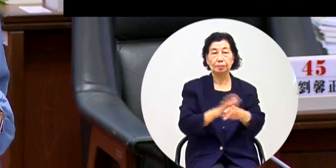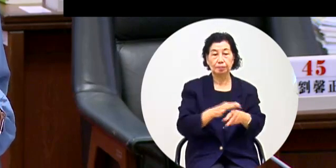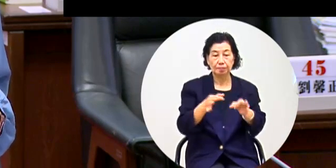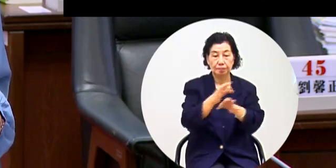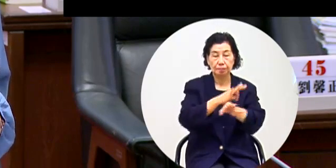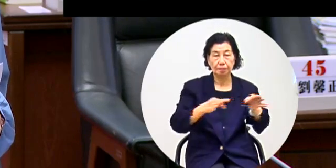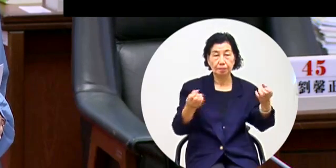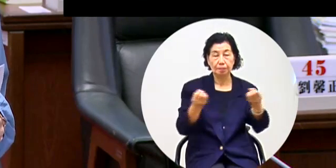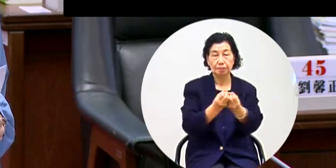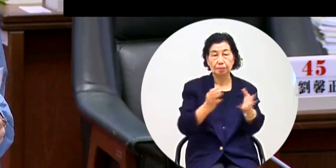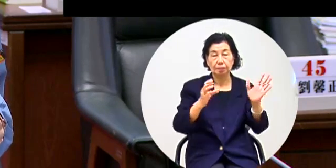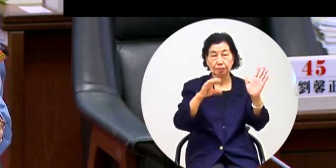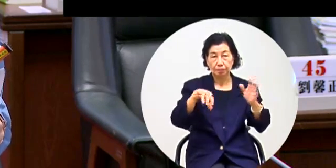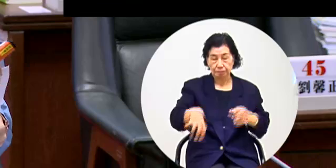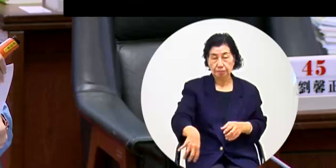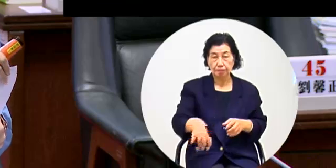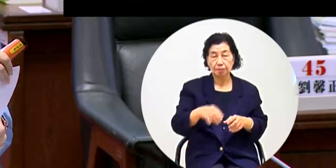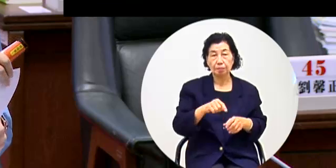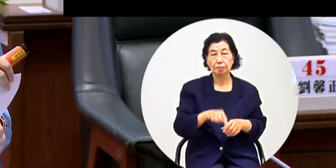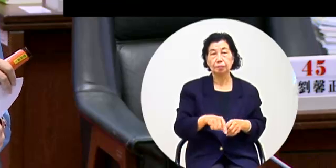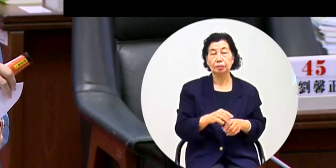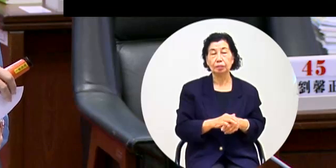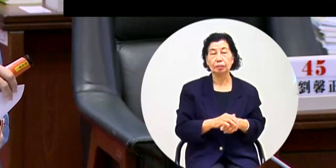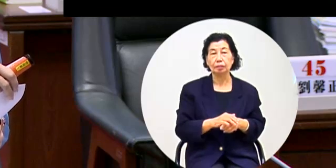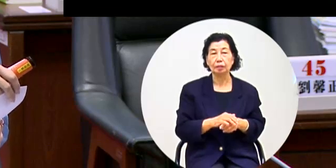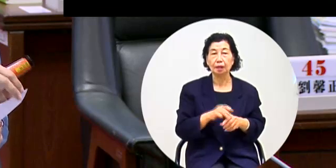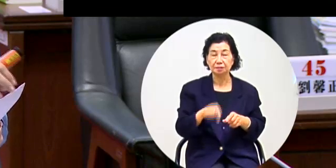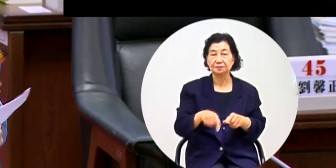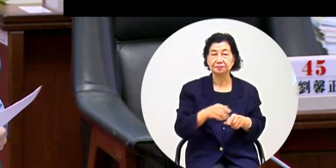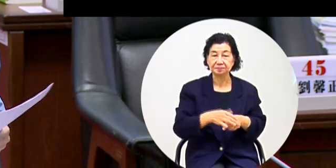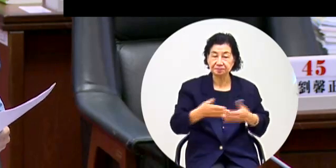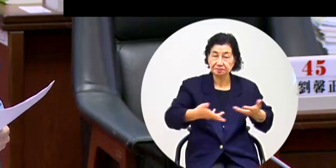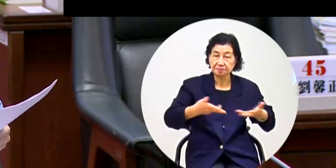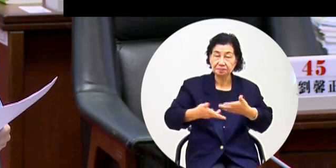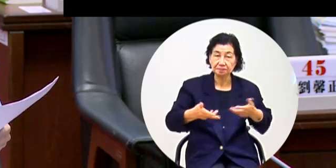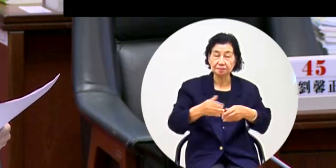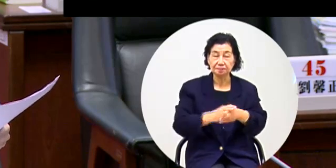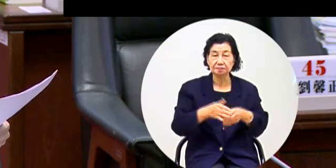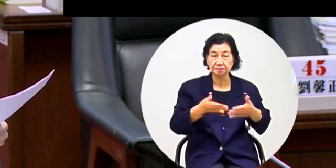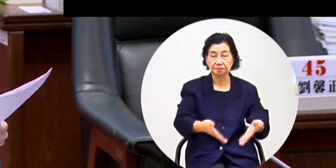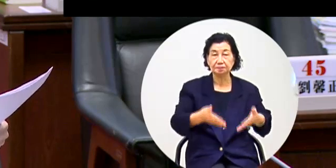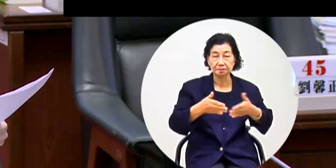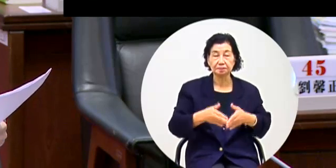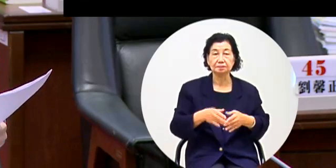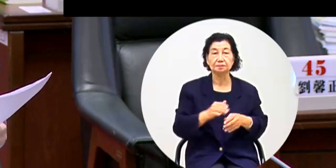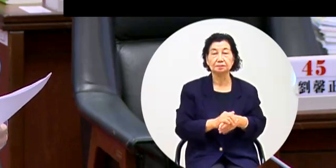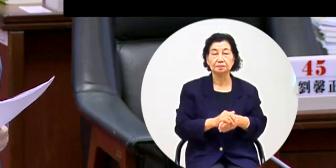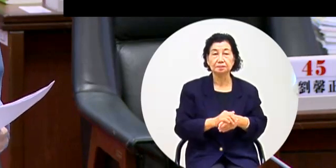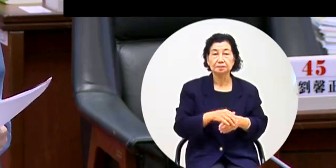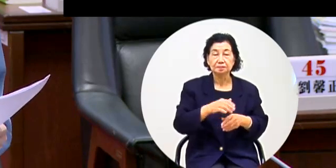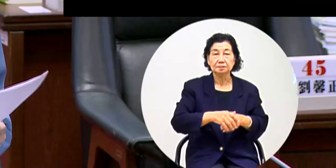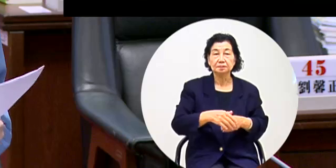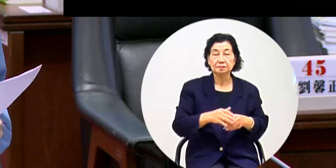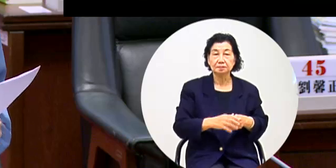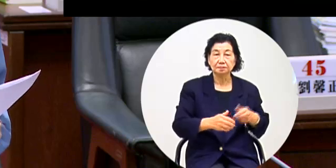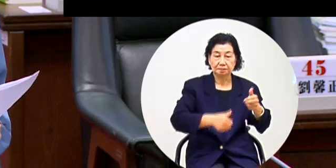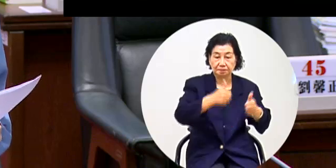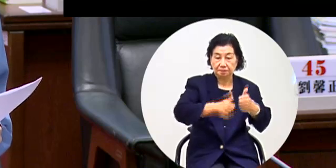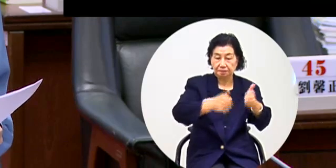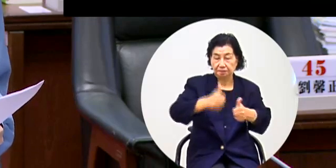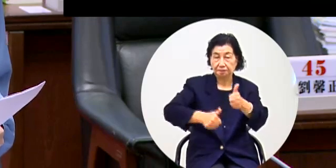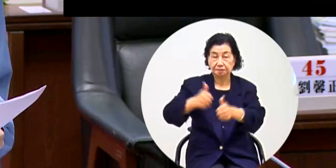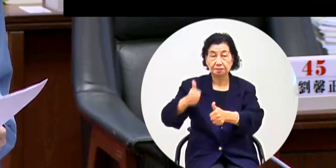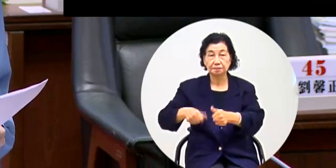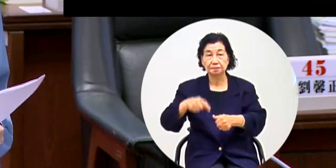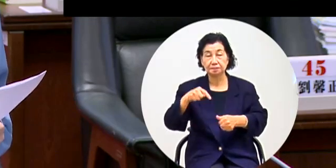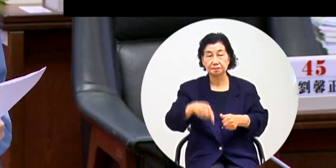上是非常非常的重要，我也希望各个局处首长能够重视这一件事情。这个也不是都发局单一个局